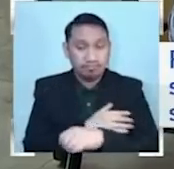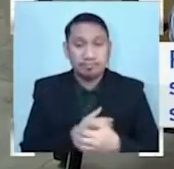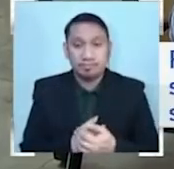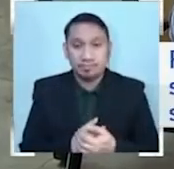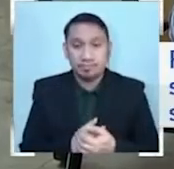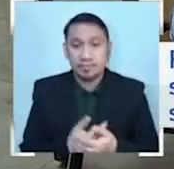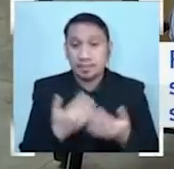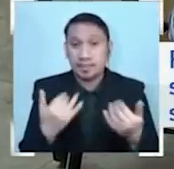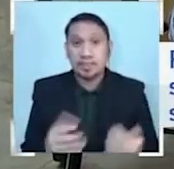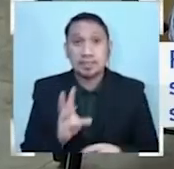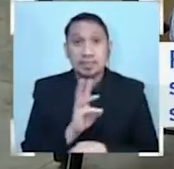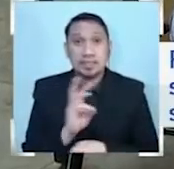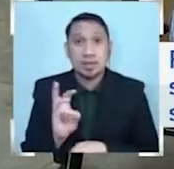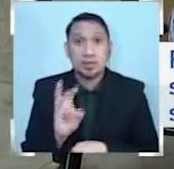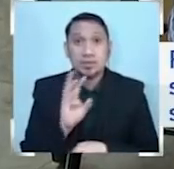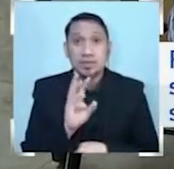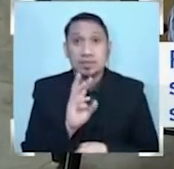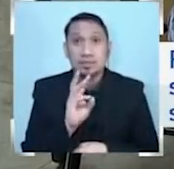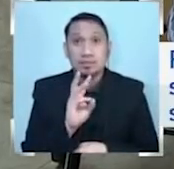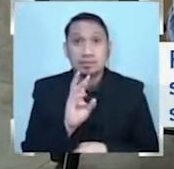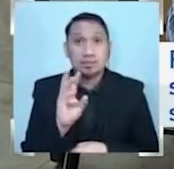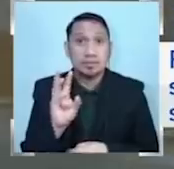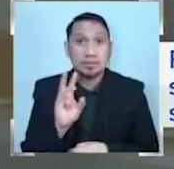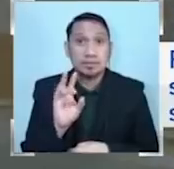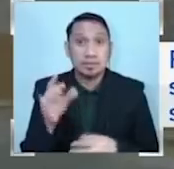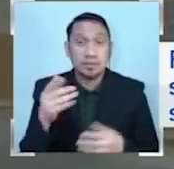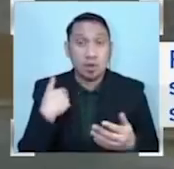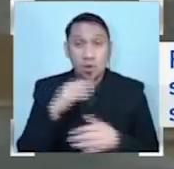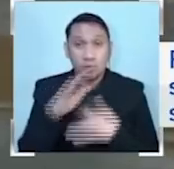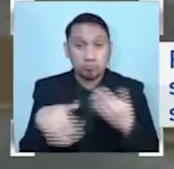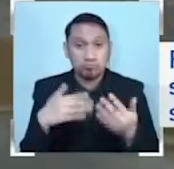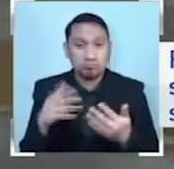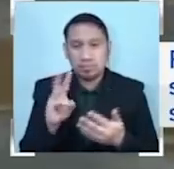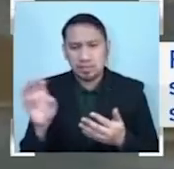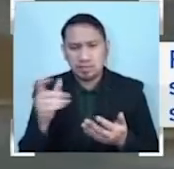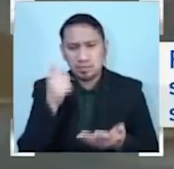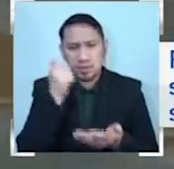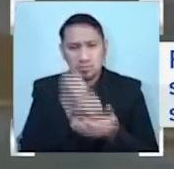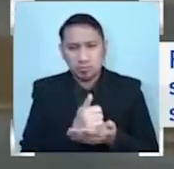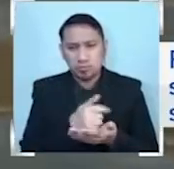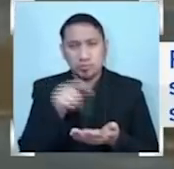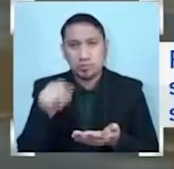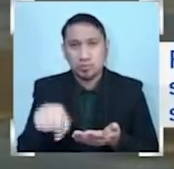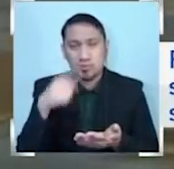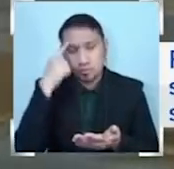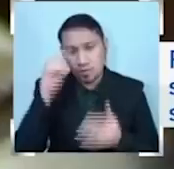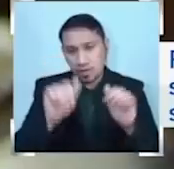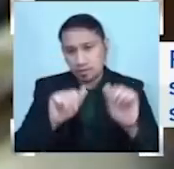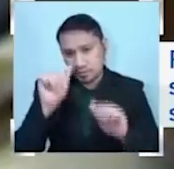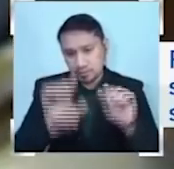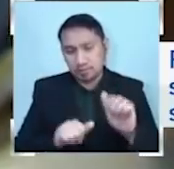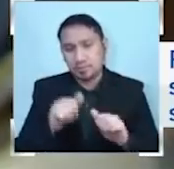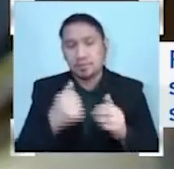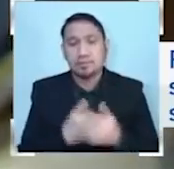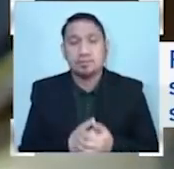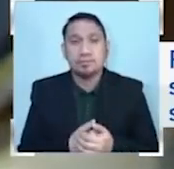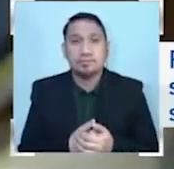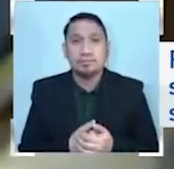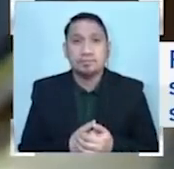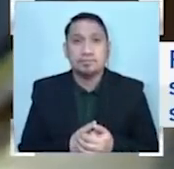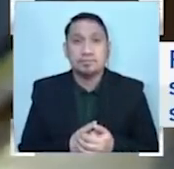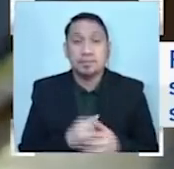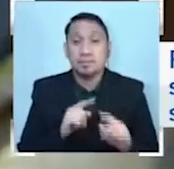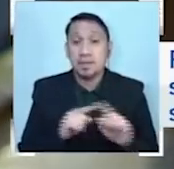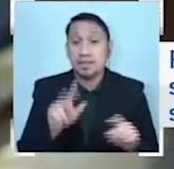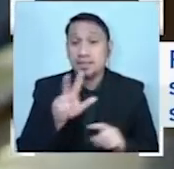6,686 na paaralan sa buong bansa ang nakapasa na sa School Safety Assessment Tool ng DepEd. Pero